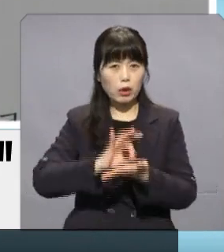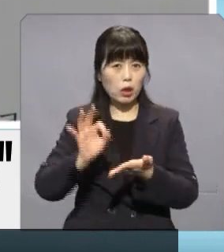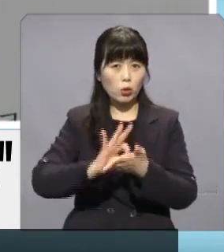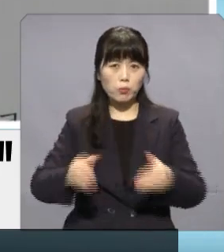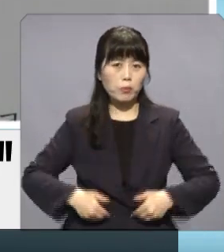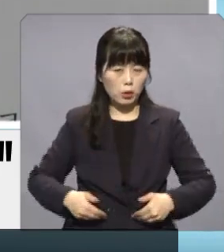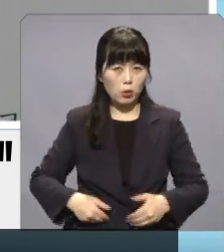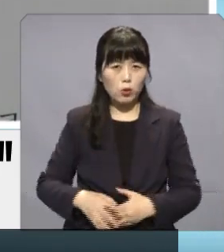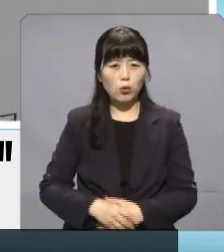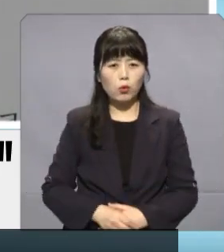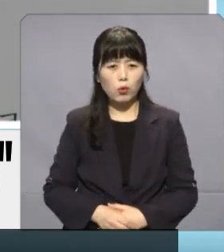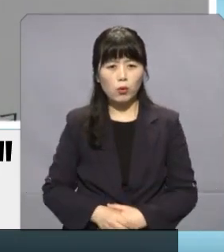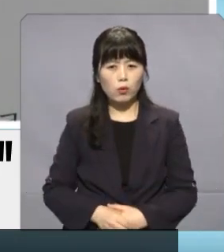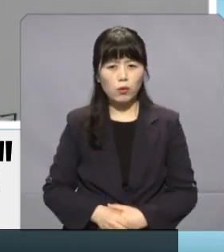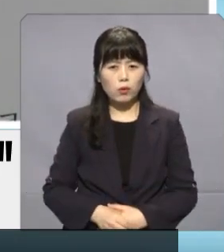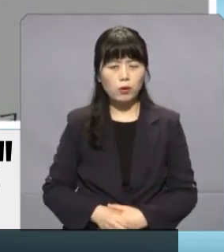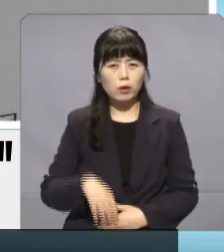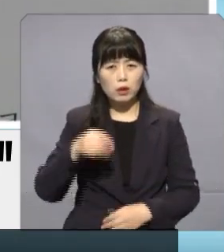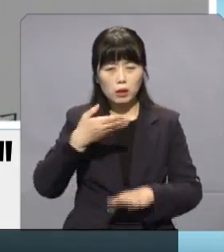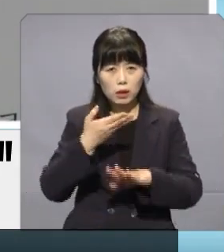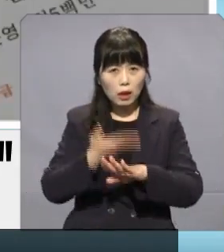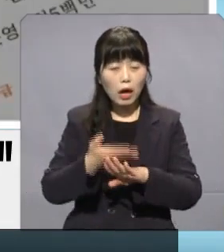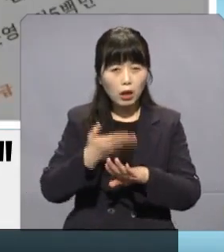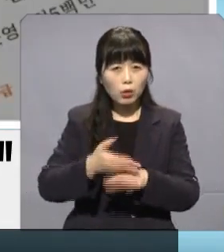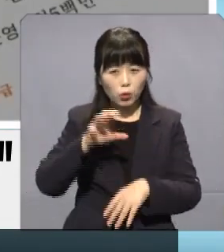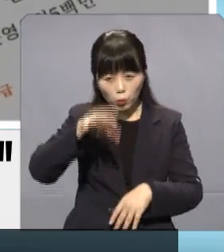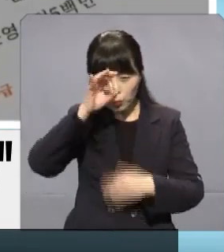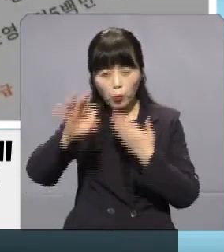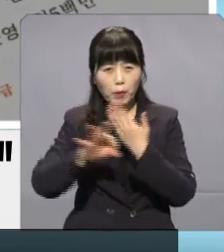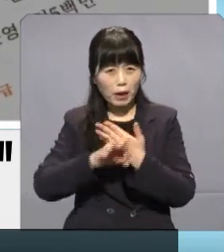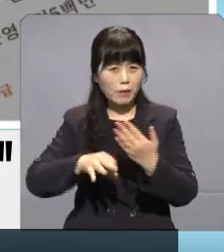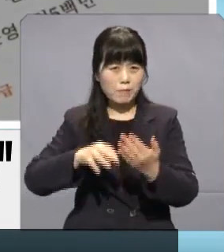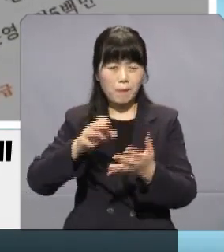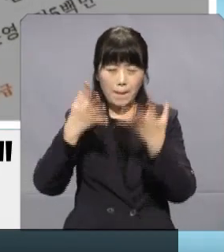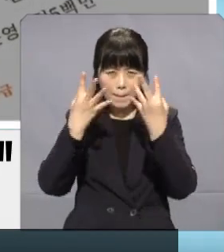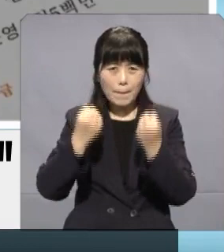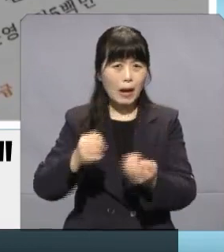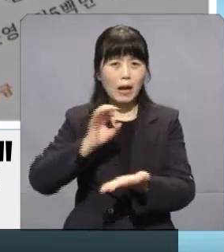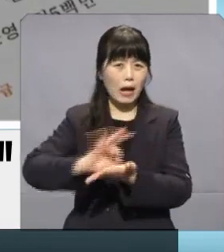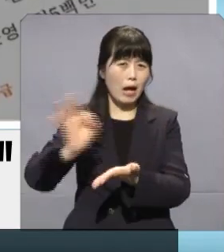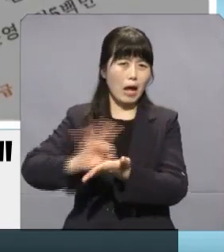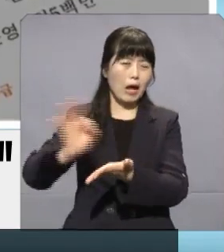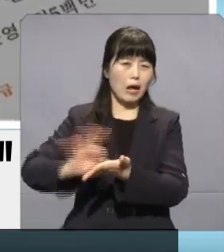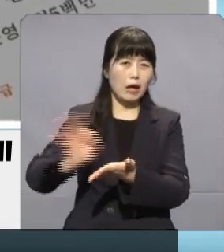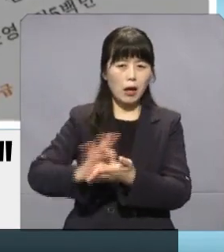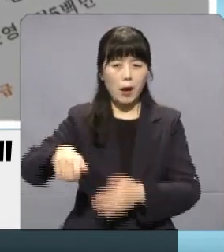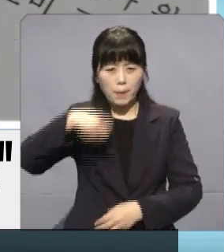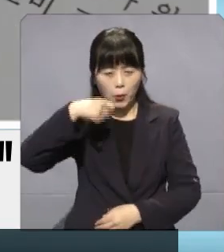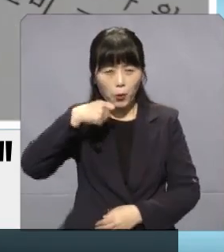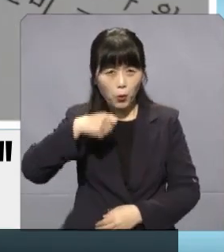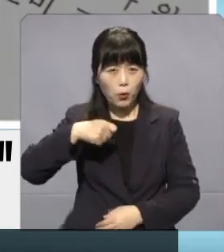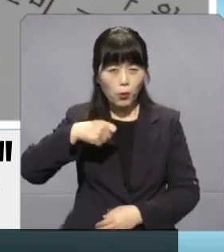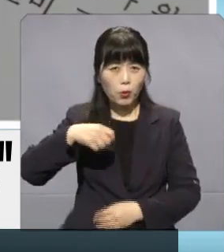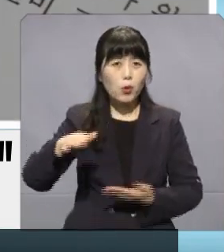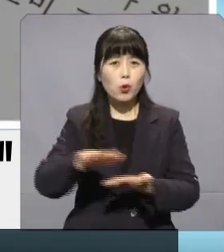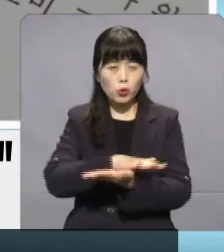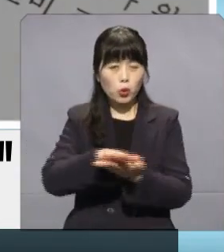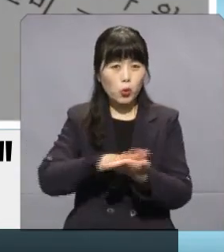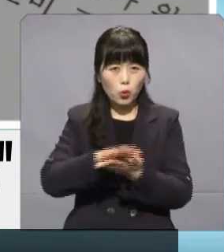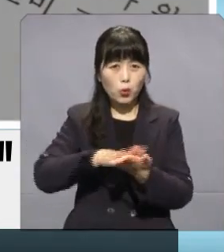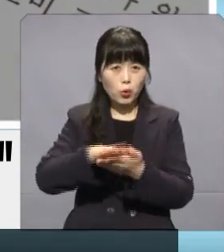거 보면 정말로 한심한 그런 국가도를 마구잡이로 쓰는 경우들이 많습니다 먹고 마시자라고 하는 그런